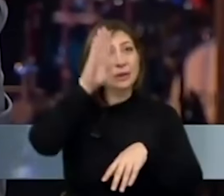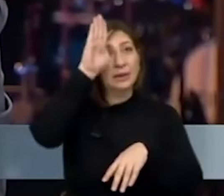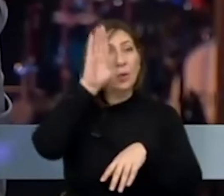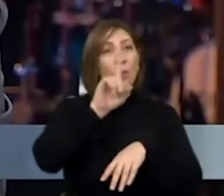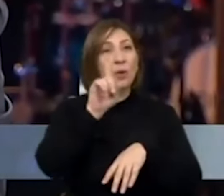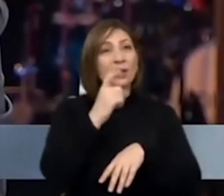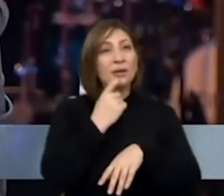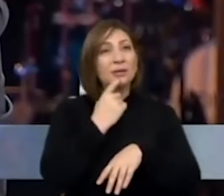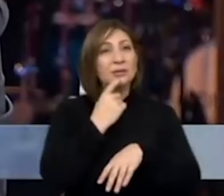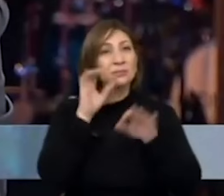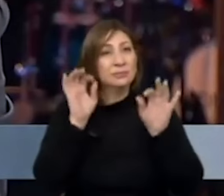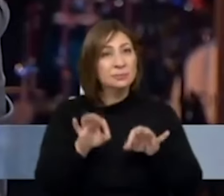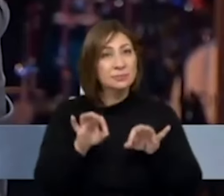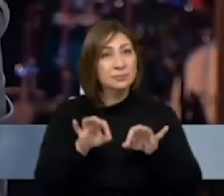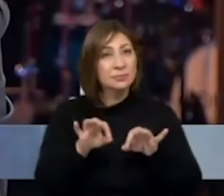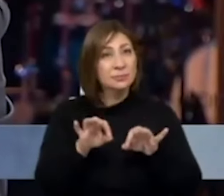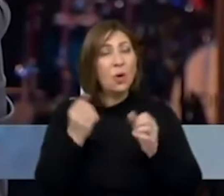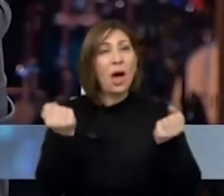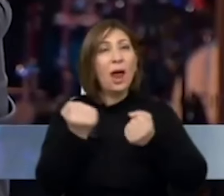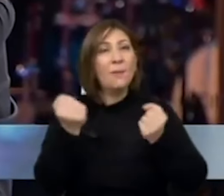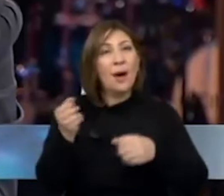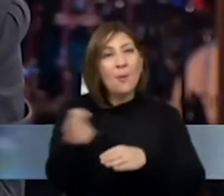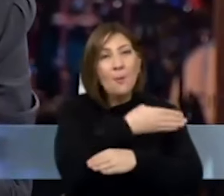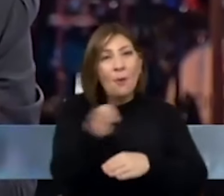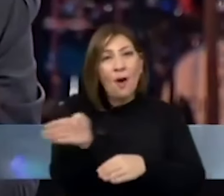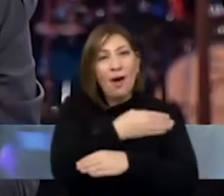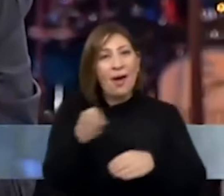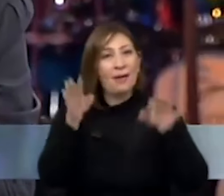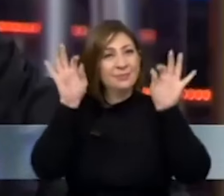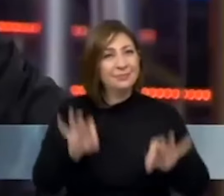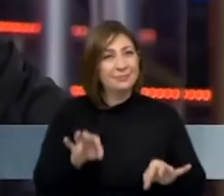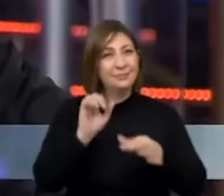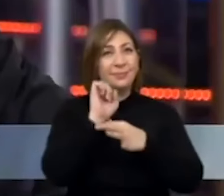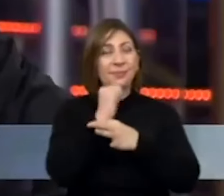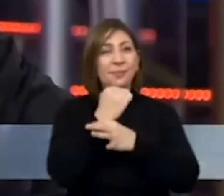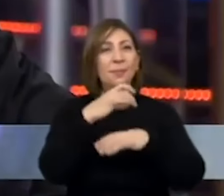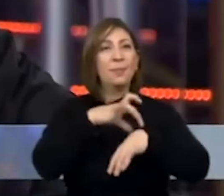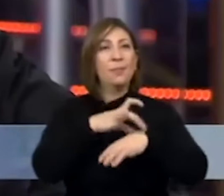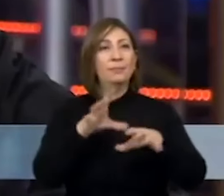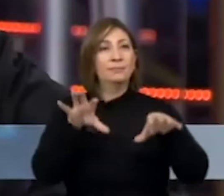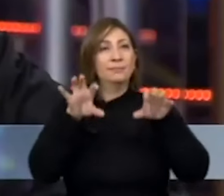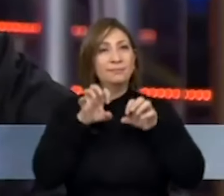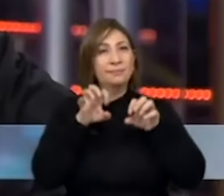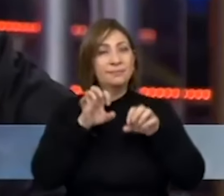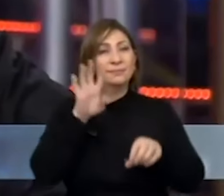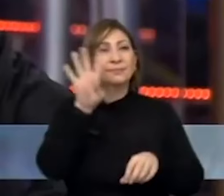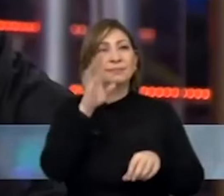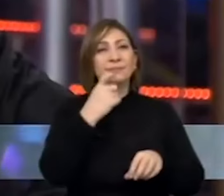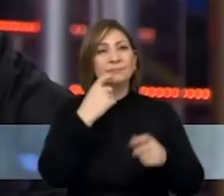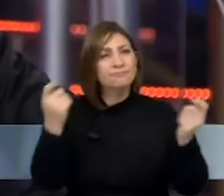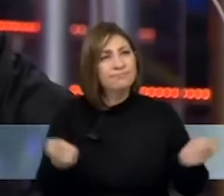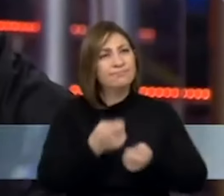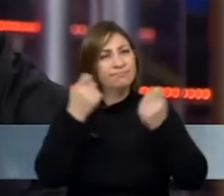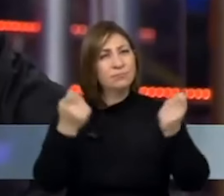10 yaşında oto boyacısına başlamış. Meslek hastalığına yakalanıyor. Yaklaşık 40 sene bu